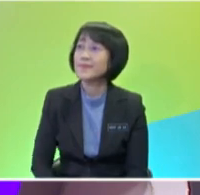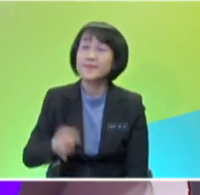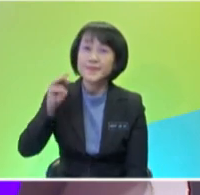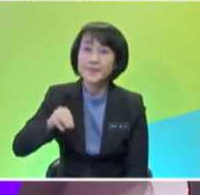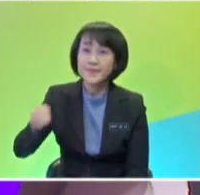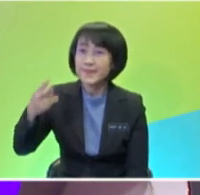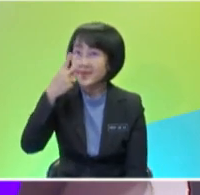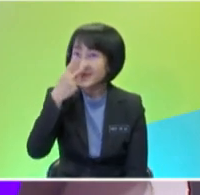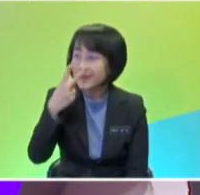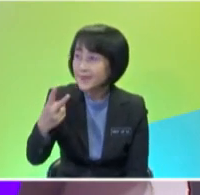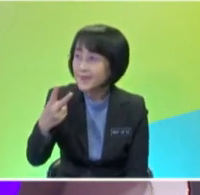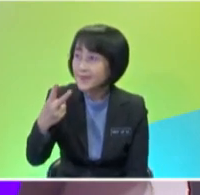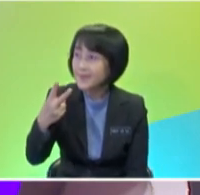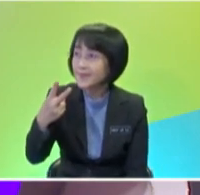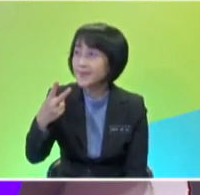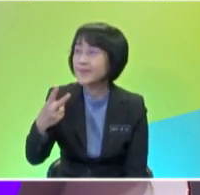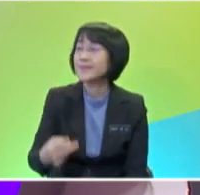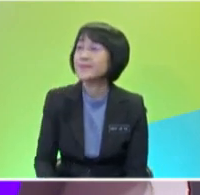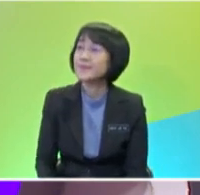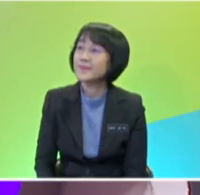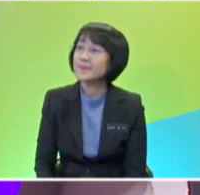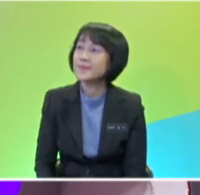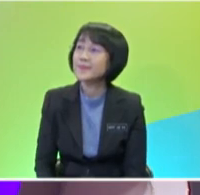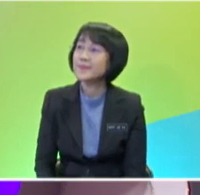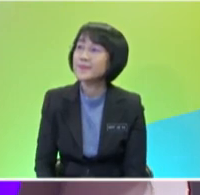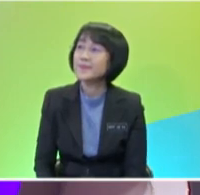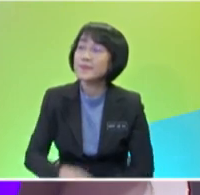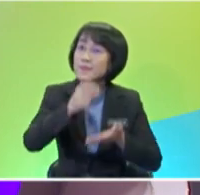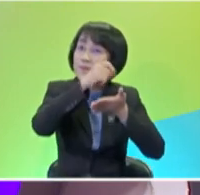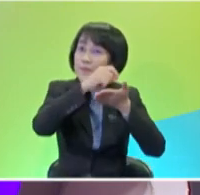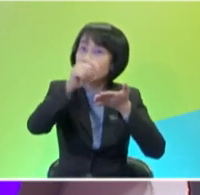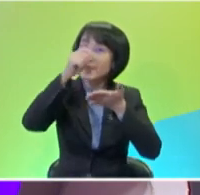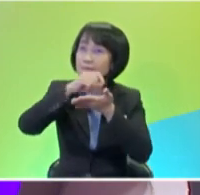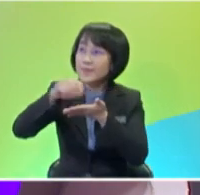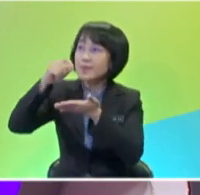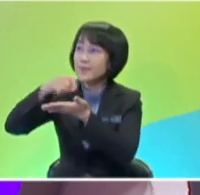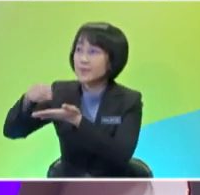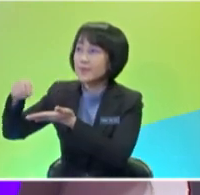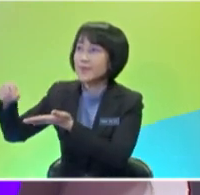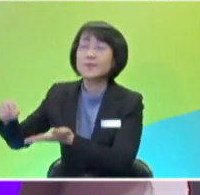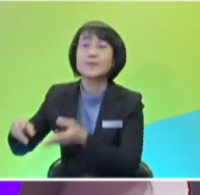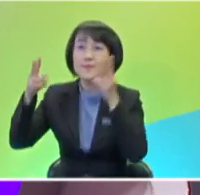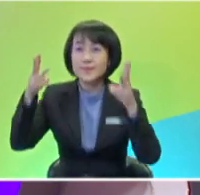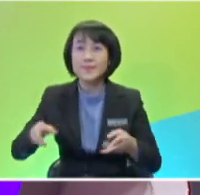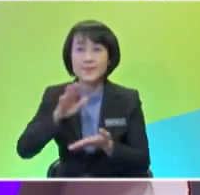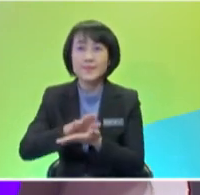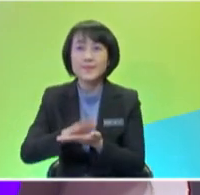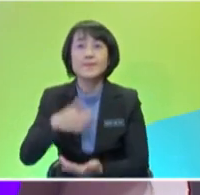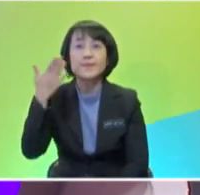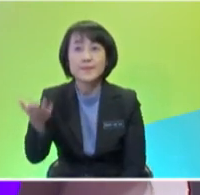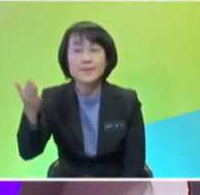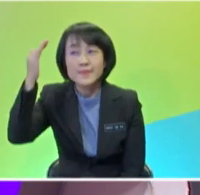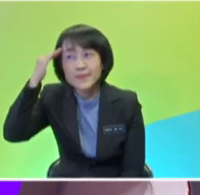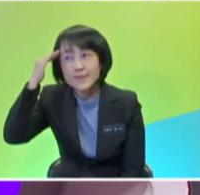lihat rantai kate ini dan senaraikan warga sekolah yang kamu tahu Oh yang ini